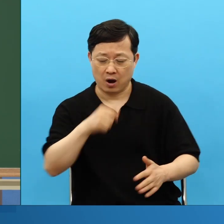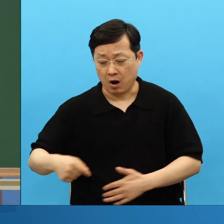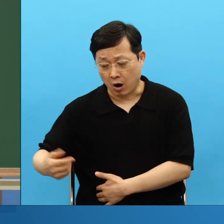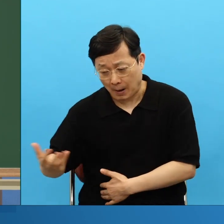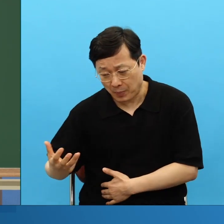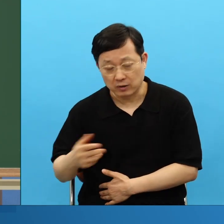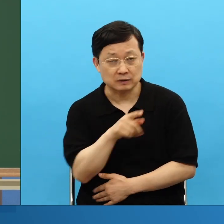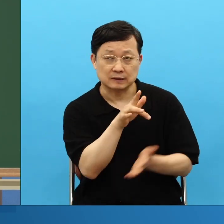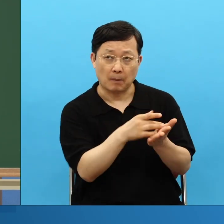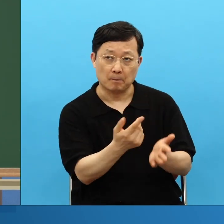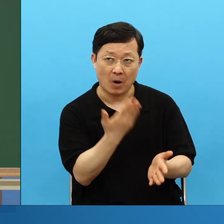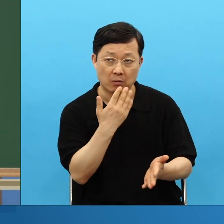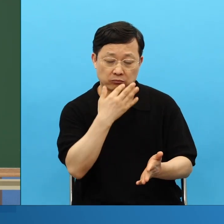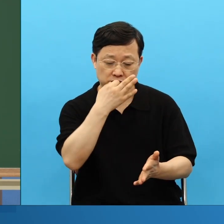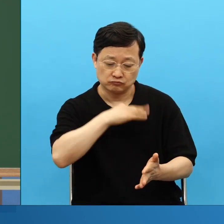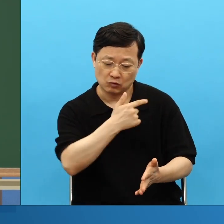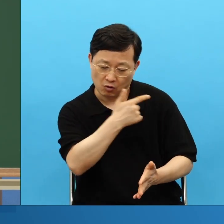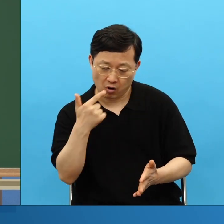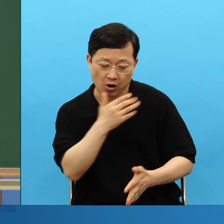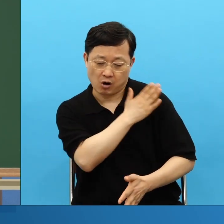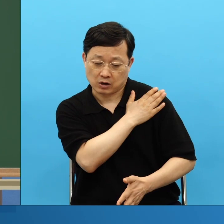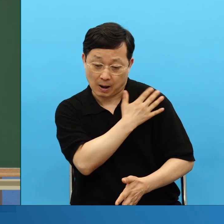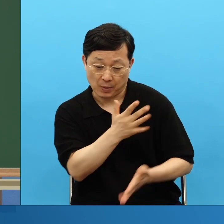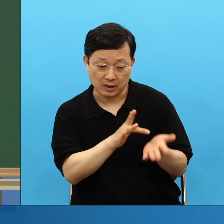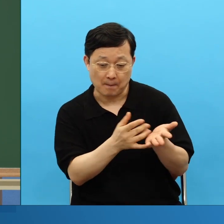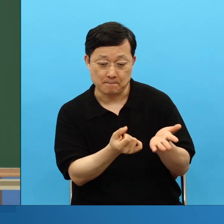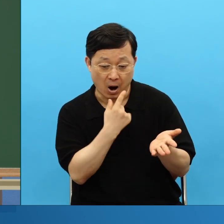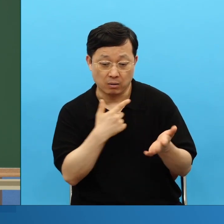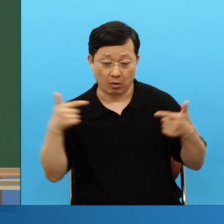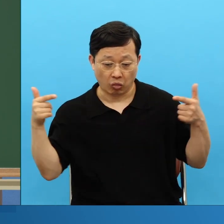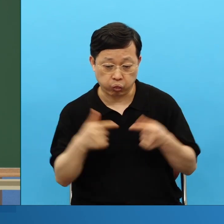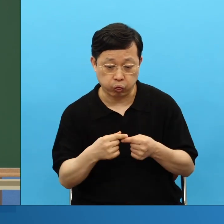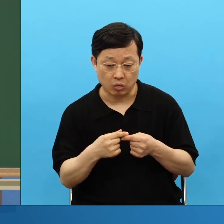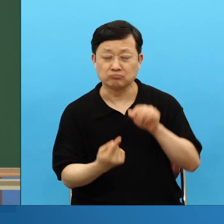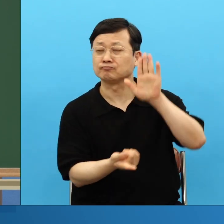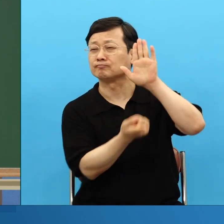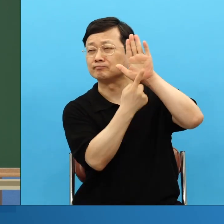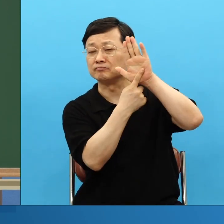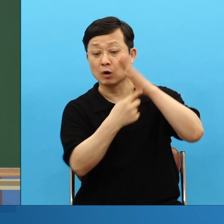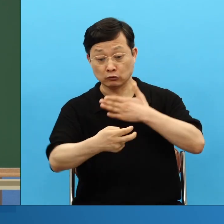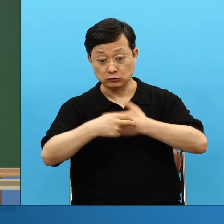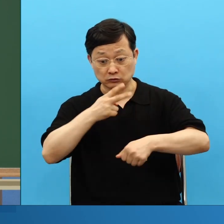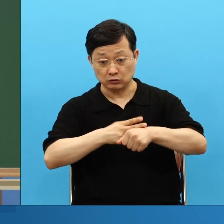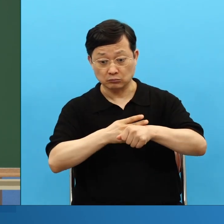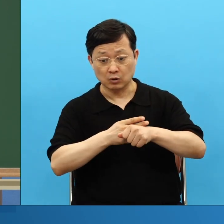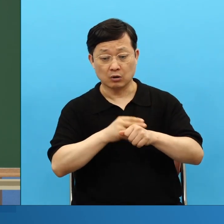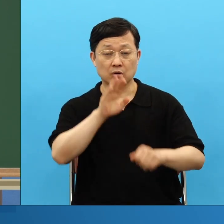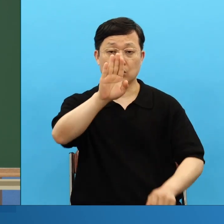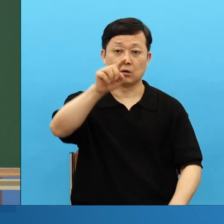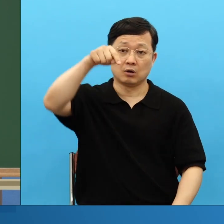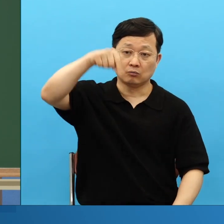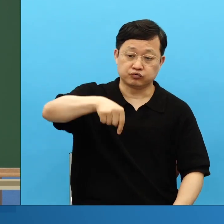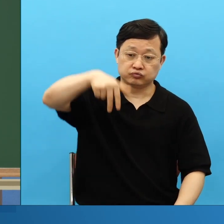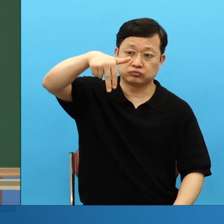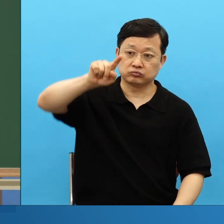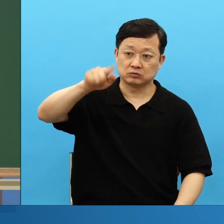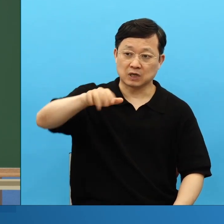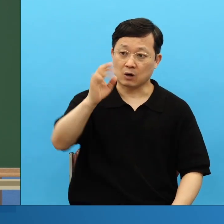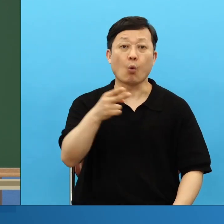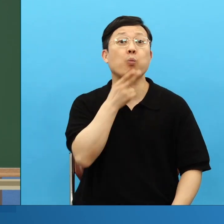뭐 이게 뭐 이렇게 어깨 아플 때 요거 먹으면 안 아프다. 부작용 없다. 이렇게 광고를 한